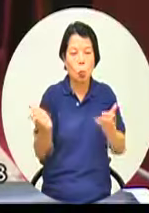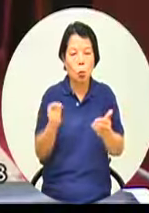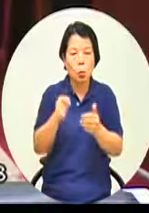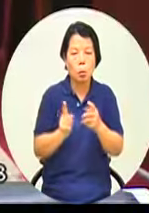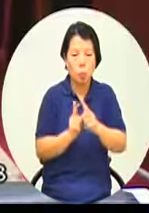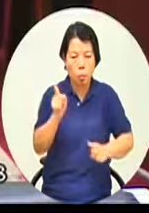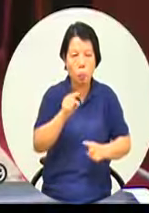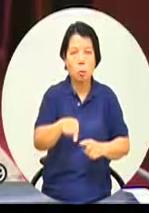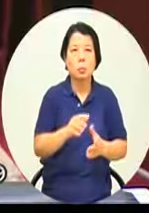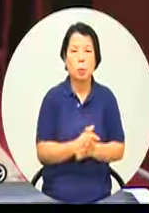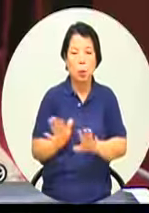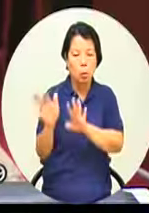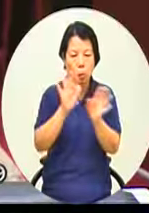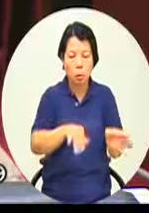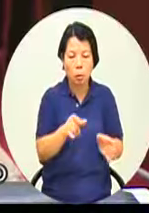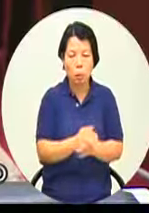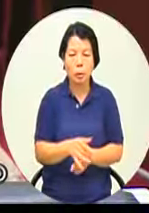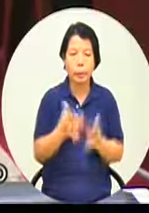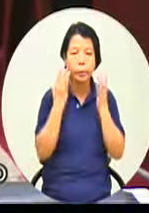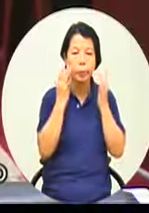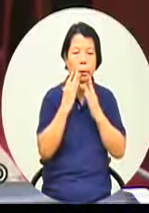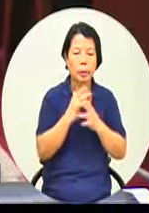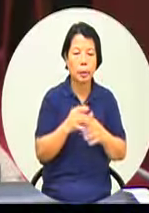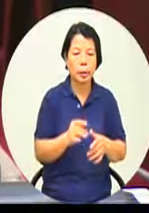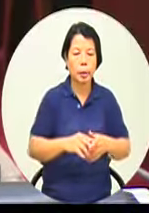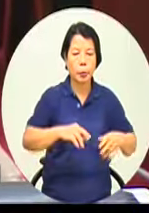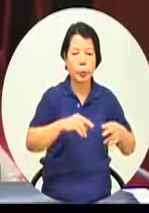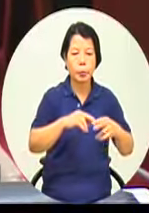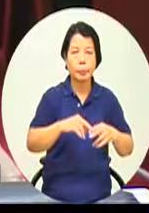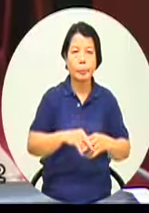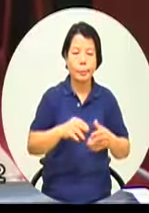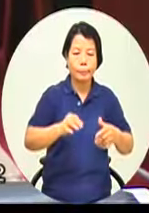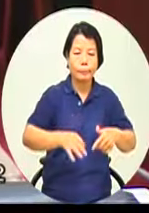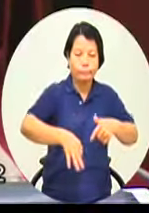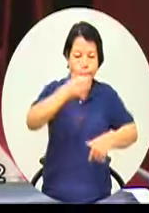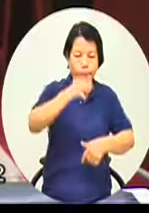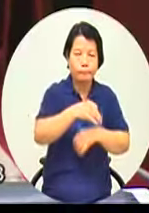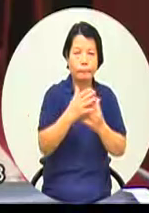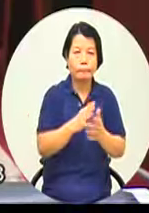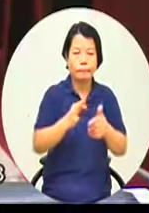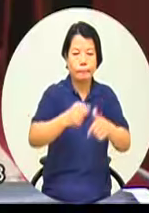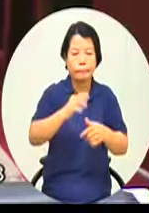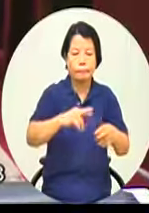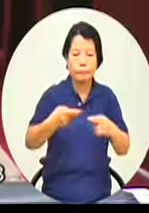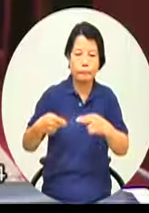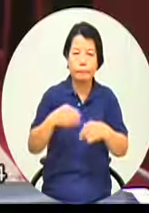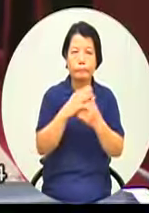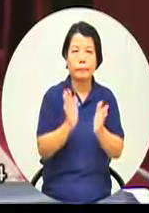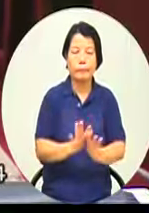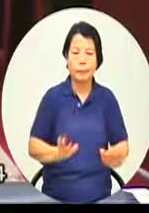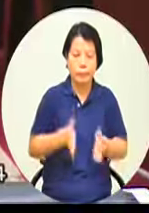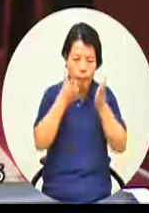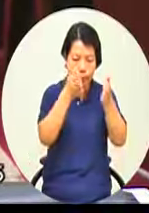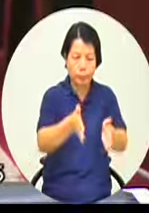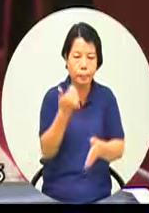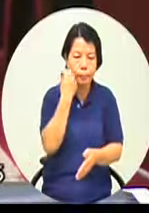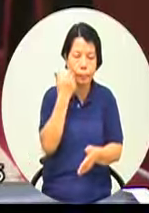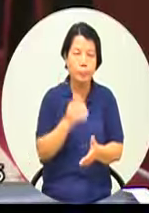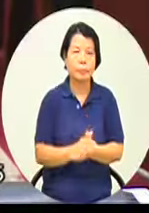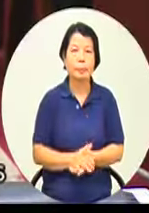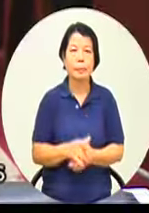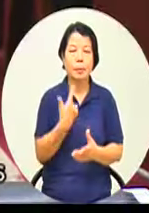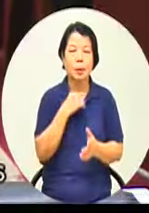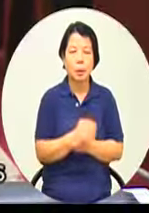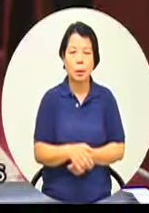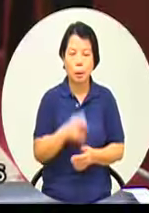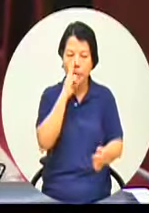要的现象，导致我们的菜价会有一些异动。所以我也不希望有谁把什么样的箭头指向某个单位污名